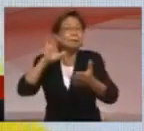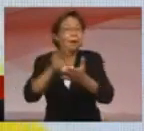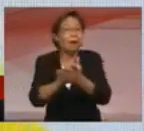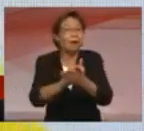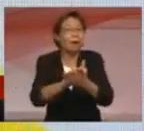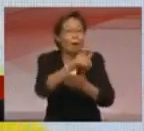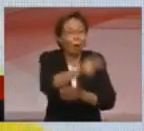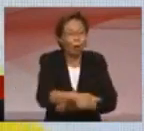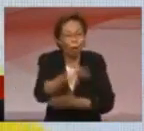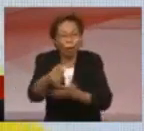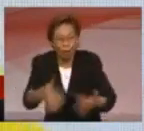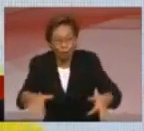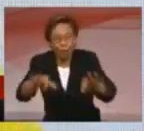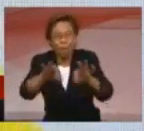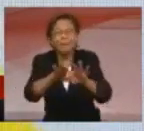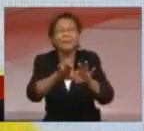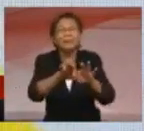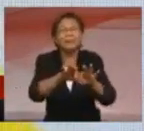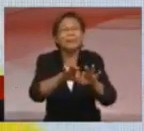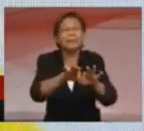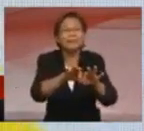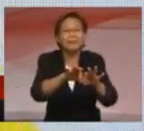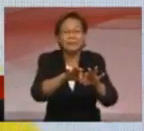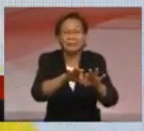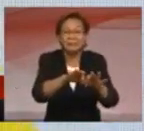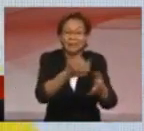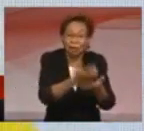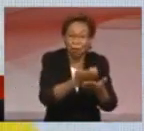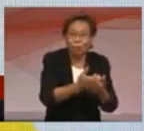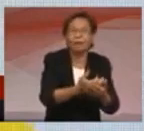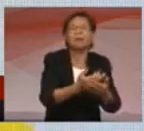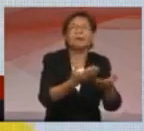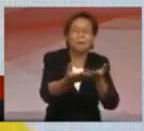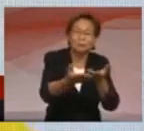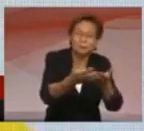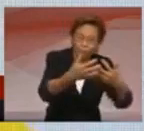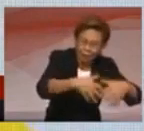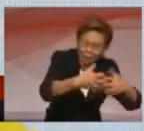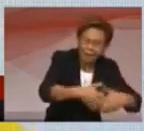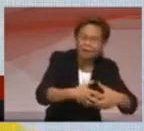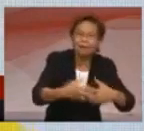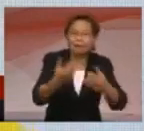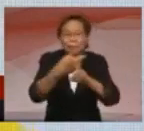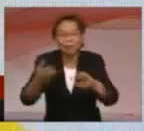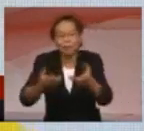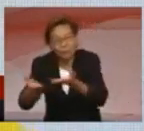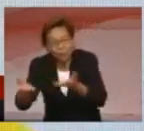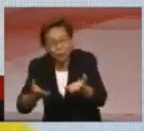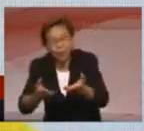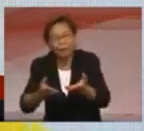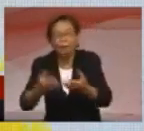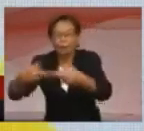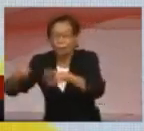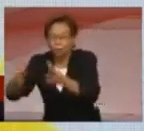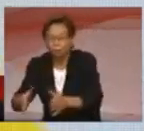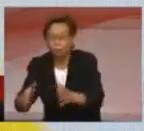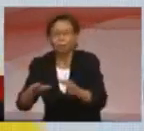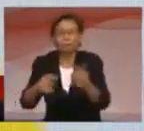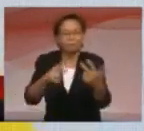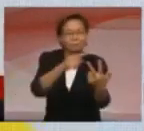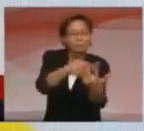ekonomi seperti pengilang, pengedar, penyedia perkhidmatan dan peruncit akan dapat bersama-sama